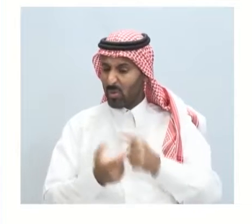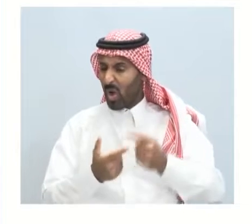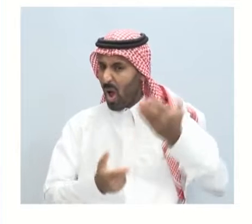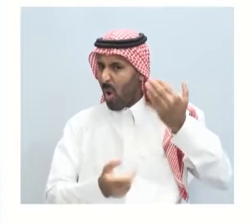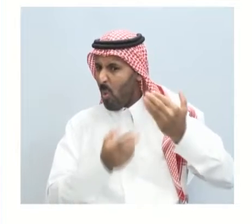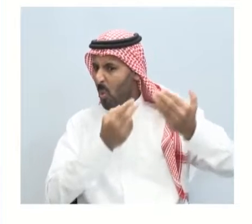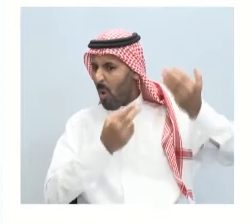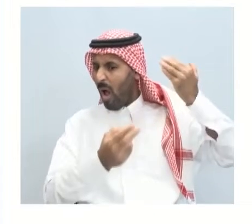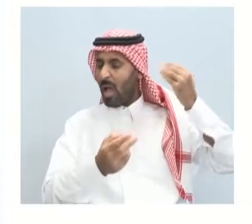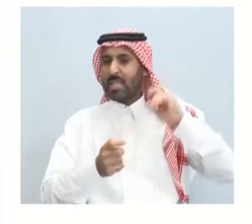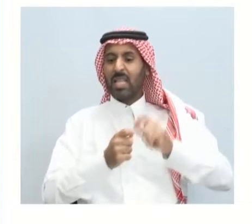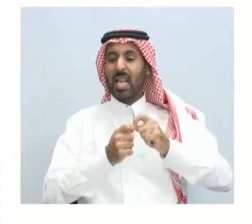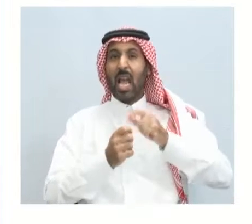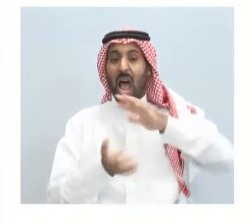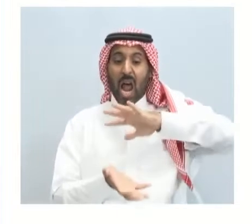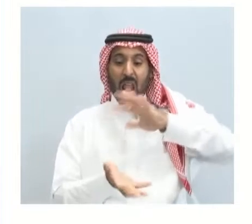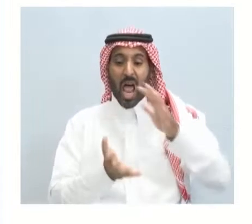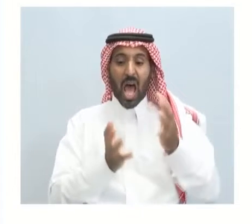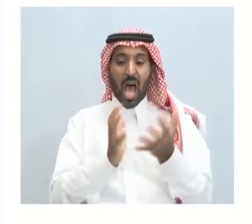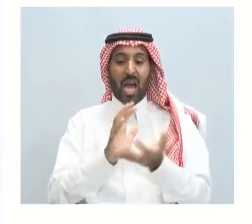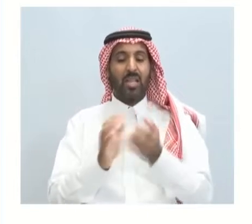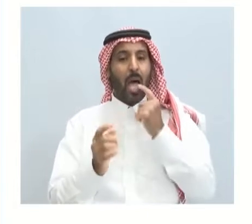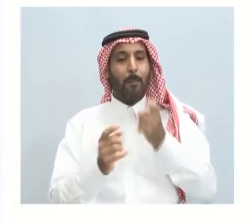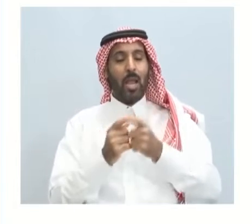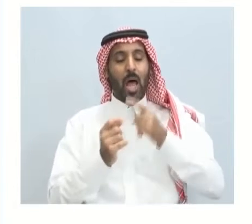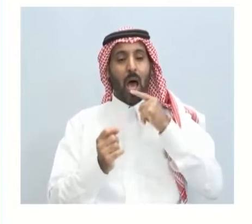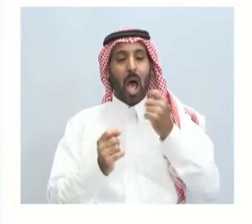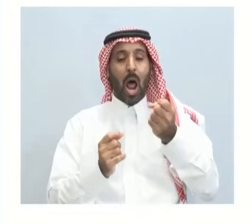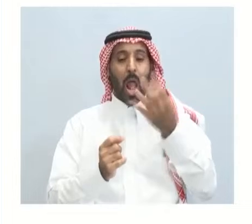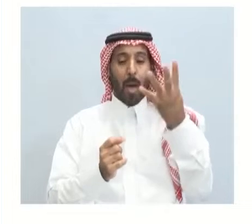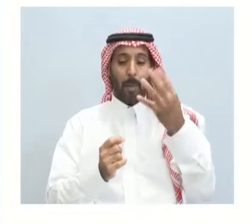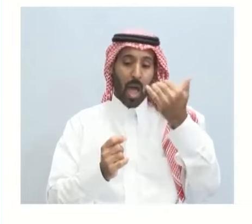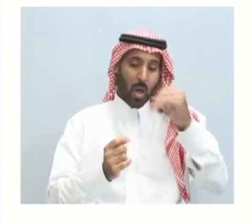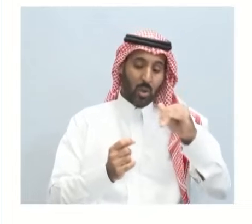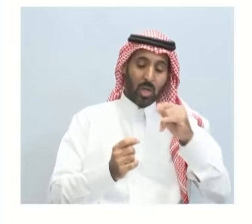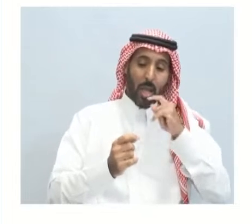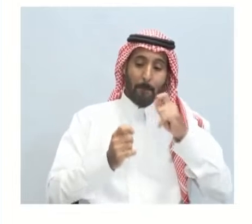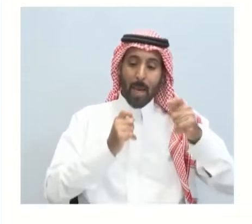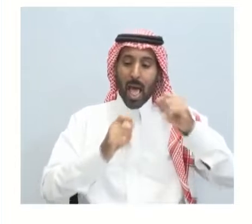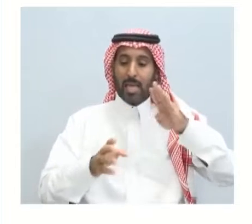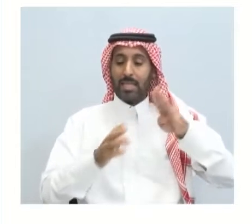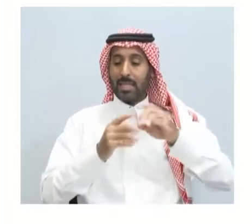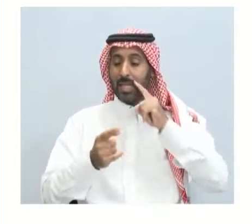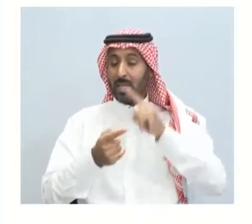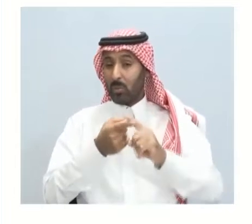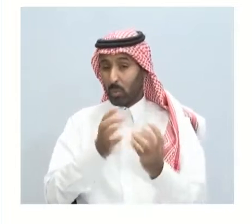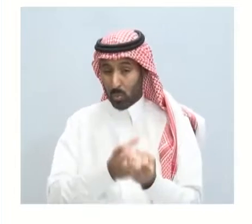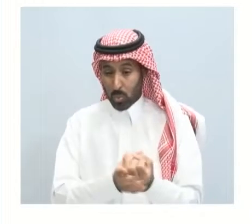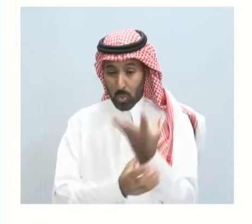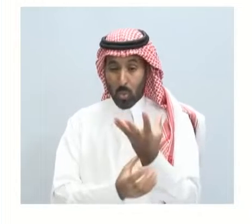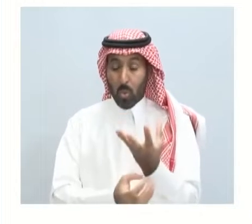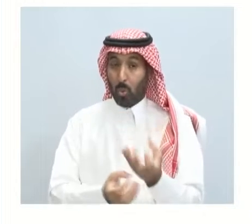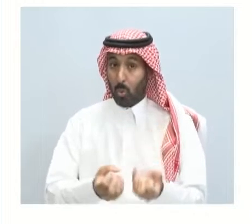قبل 4 ونصف بلايين سنه ولكن من المؤكد ان نشاطها البركاني